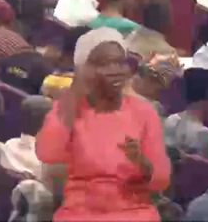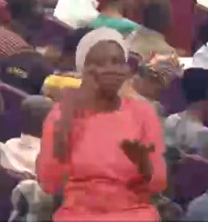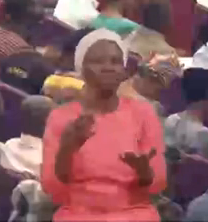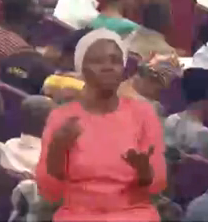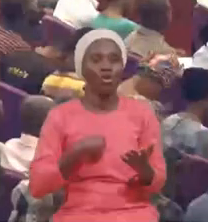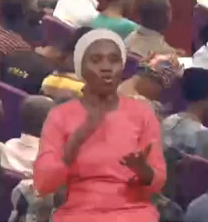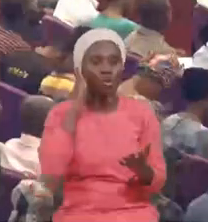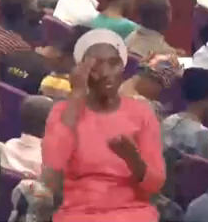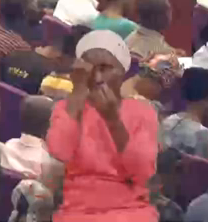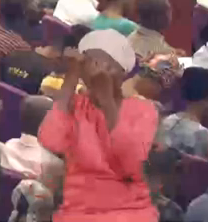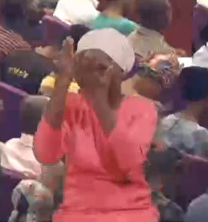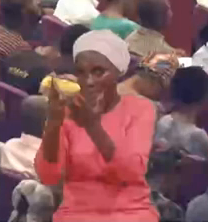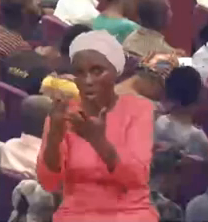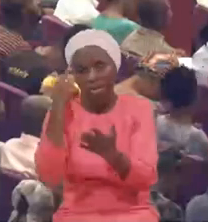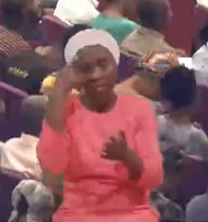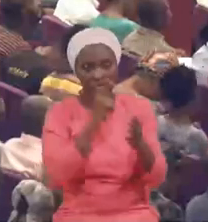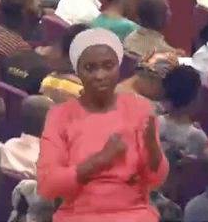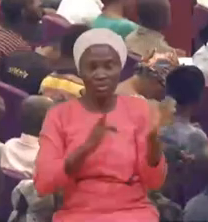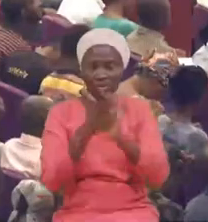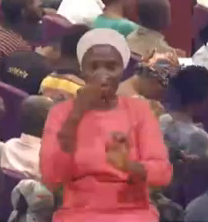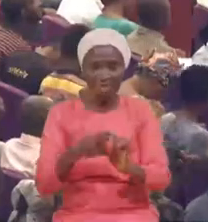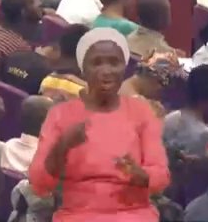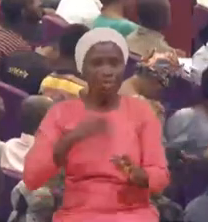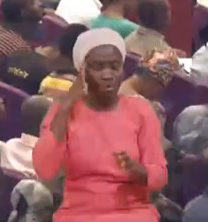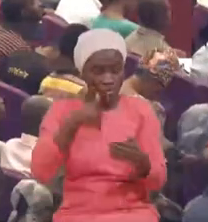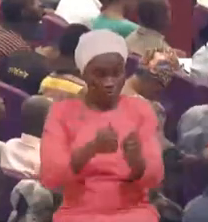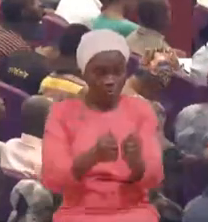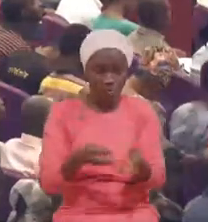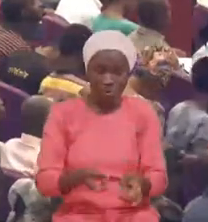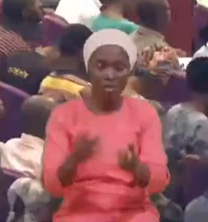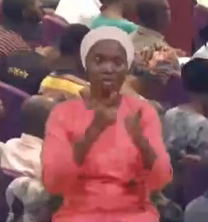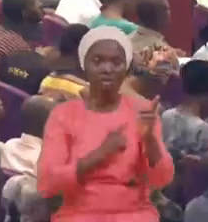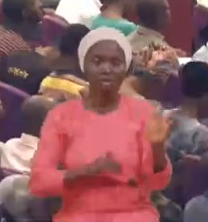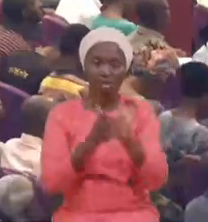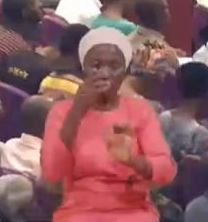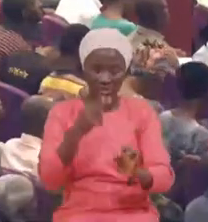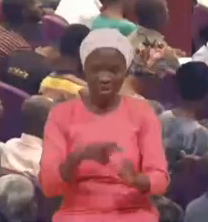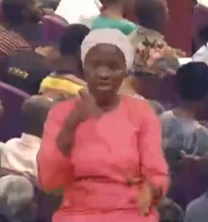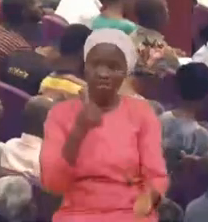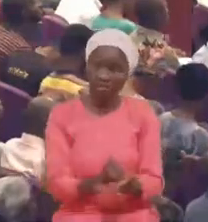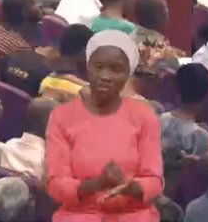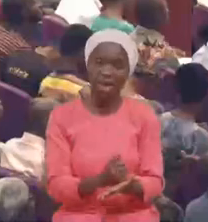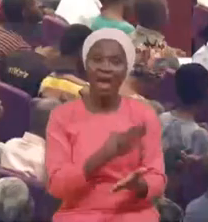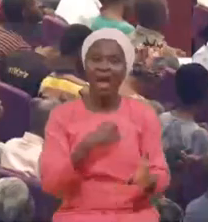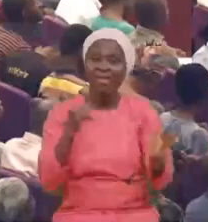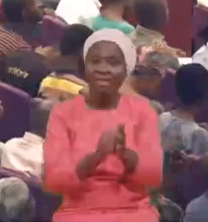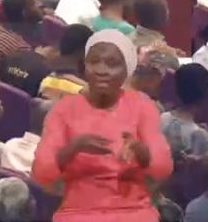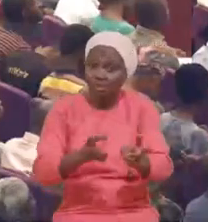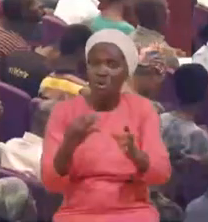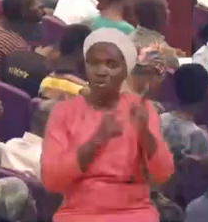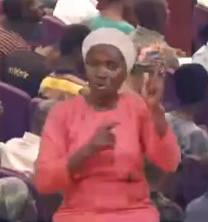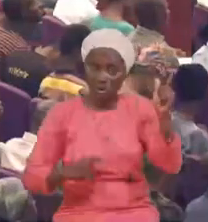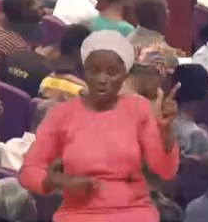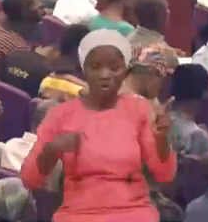allons suivre les pensées du Seigneur, nous allons suivre les voix du Seigneur, et ces voix du Seigneur, nous allons suivre